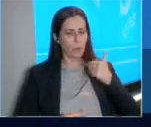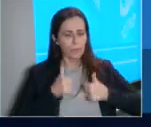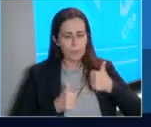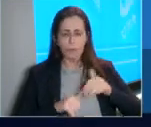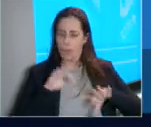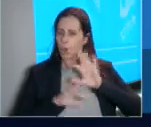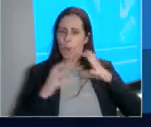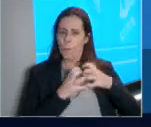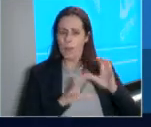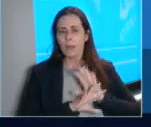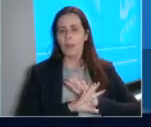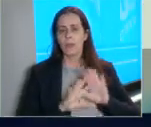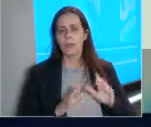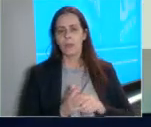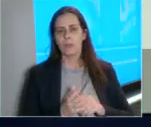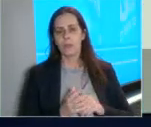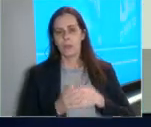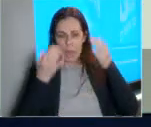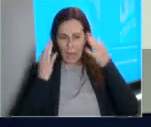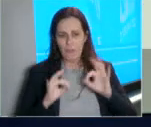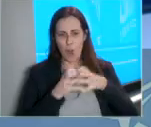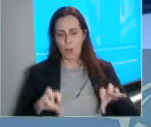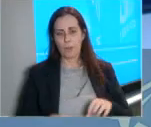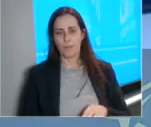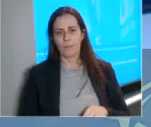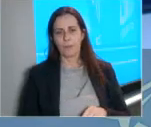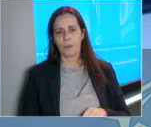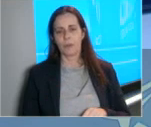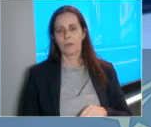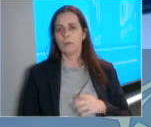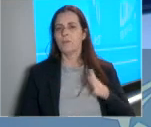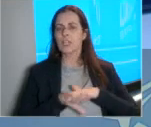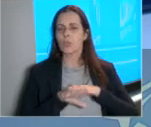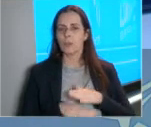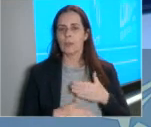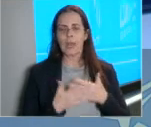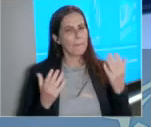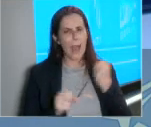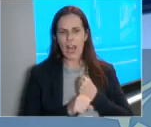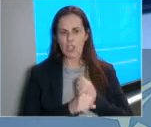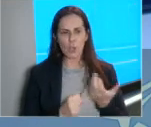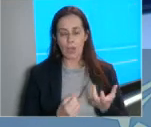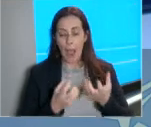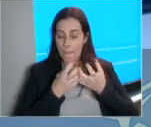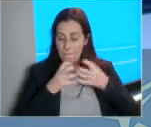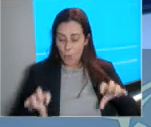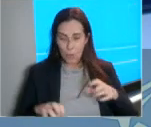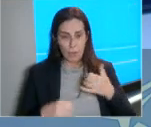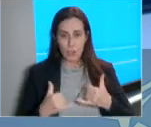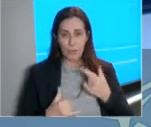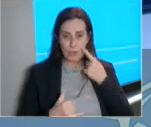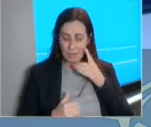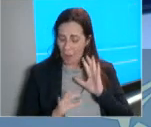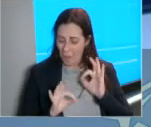פריימריז, בכל מפלגה, ולחבר ולא לפלג. אם אני מסתכל על זה מקצועית, ניר, אין מה לעשות. הפילוג, אני מסתכל על זה עכשיו